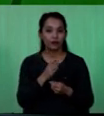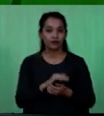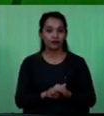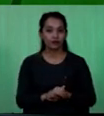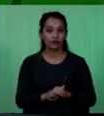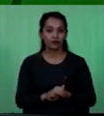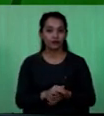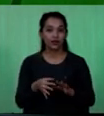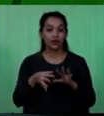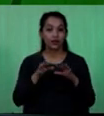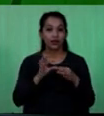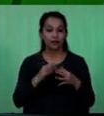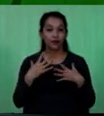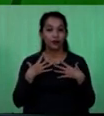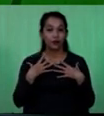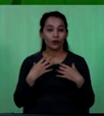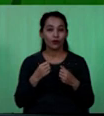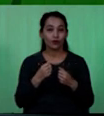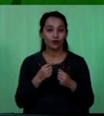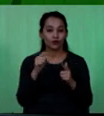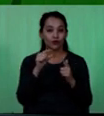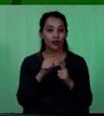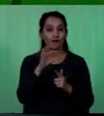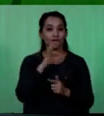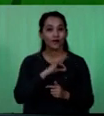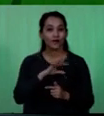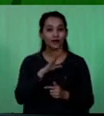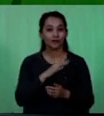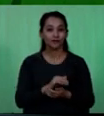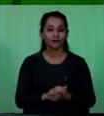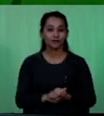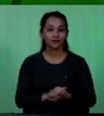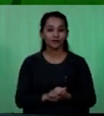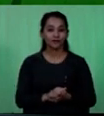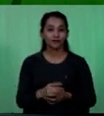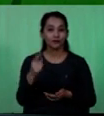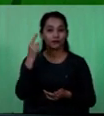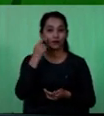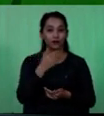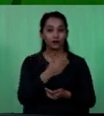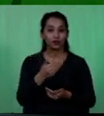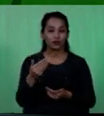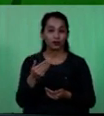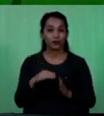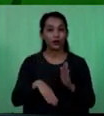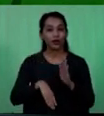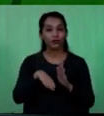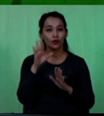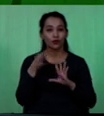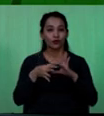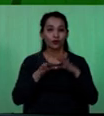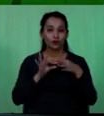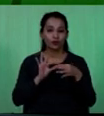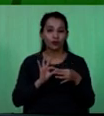Ushbu gapda sog'ayib so'zidan foydalandim. O'ylaymanki, sizlar bundan-da chiroyli